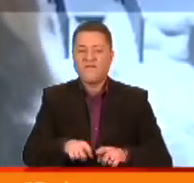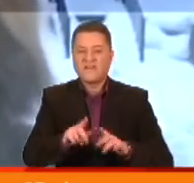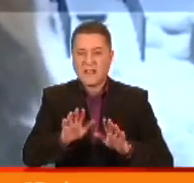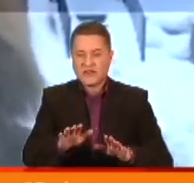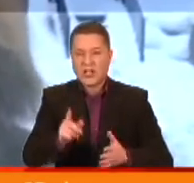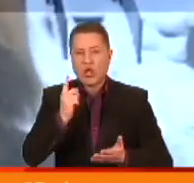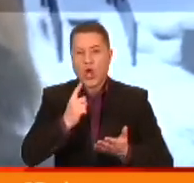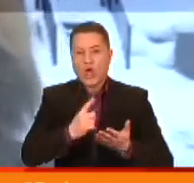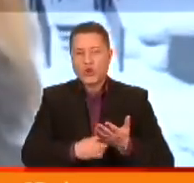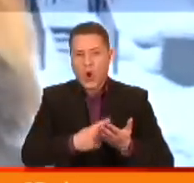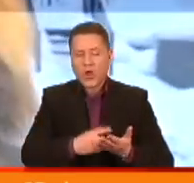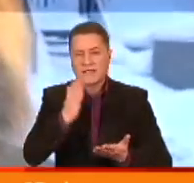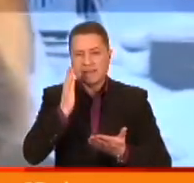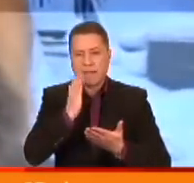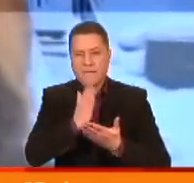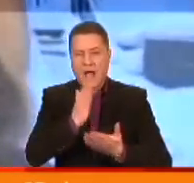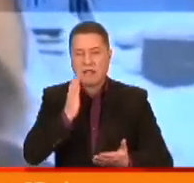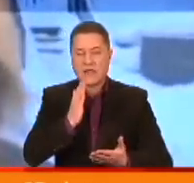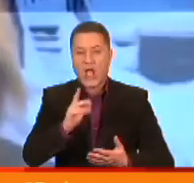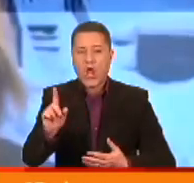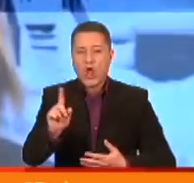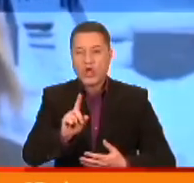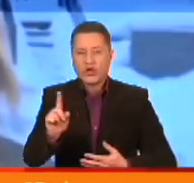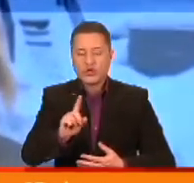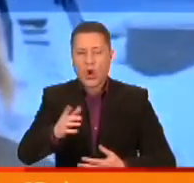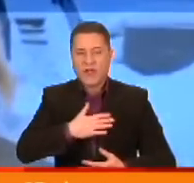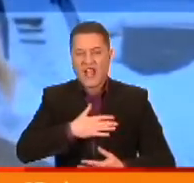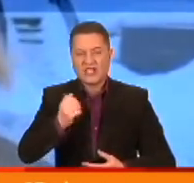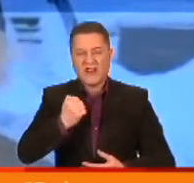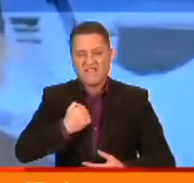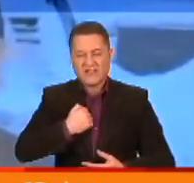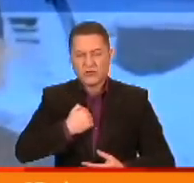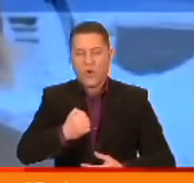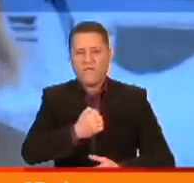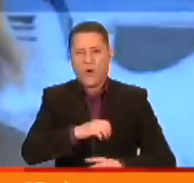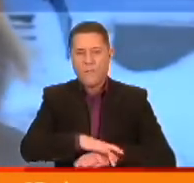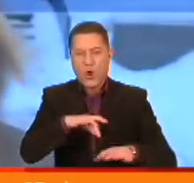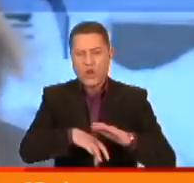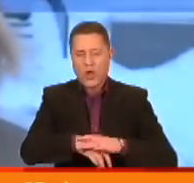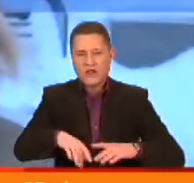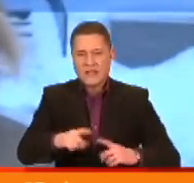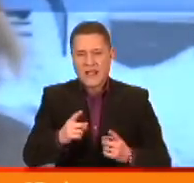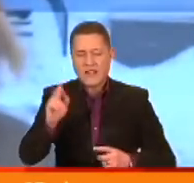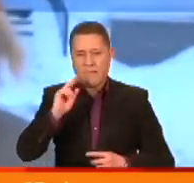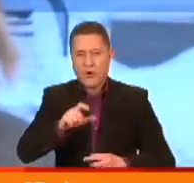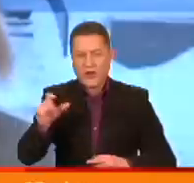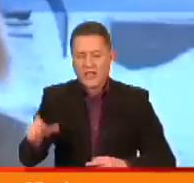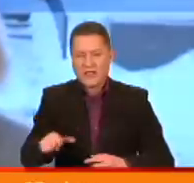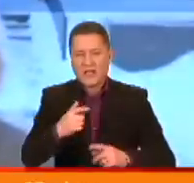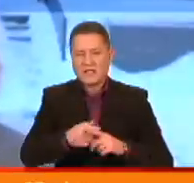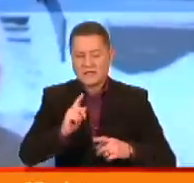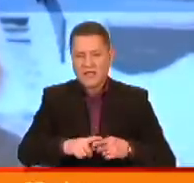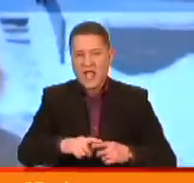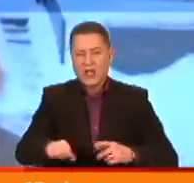докази мати, що наші військовополонені моряки – це звичайні злочинці, які порушили якісь кордони